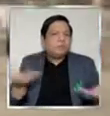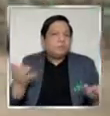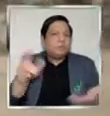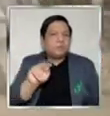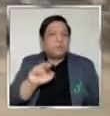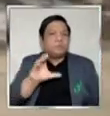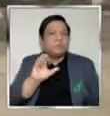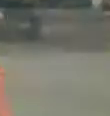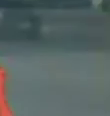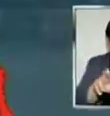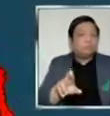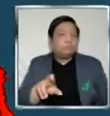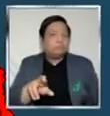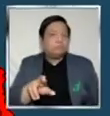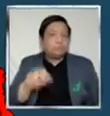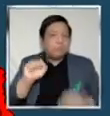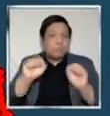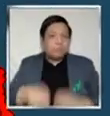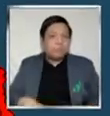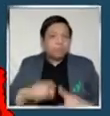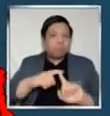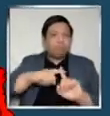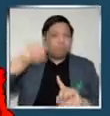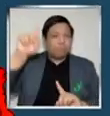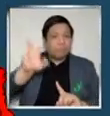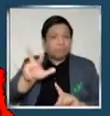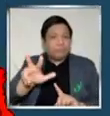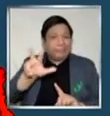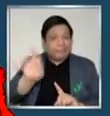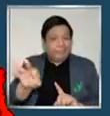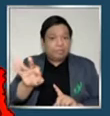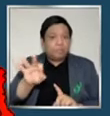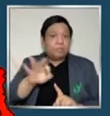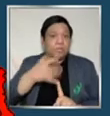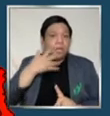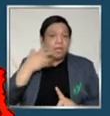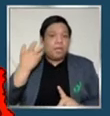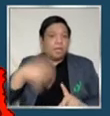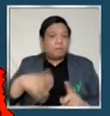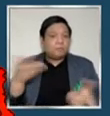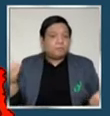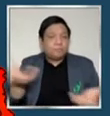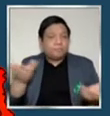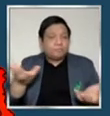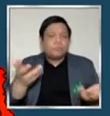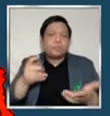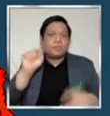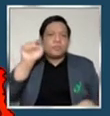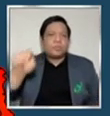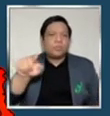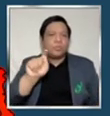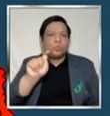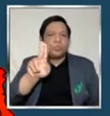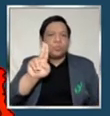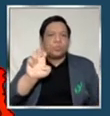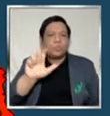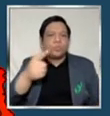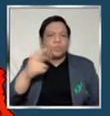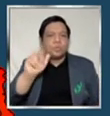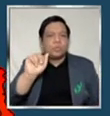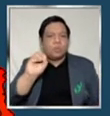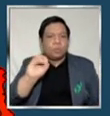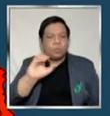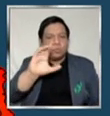namang umabot sa 39 degrees Celsius ang maximum temperature dyan sa May Tuguegarao City sa Cagayan. 26